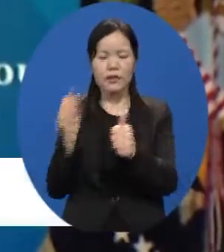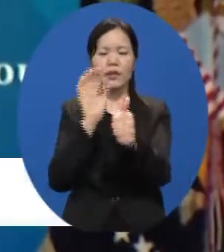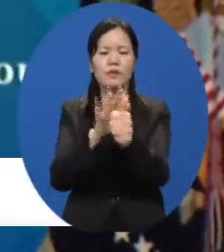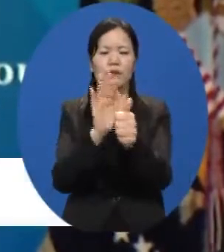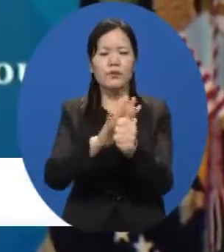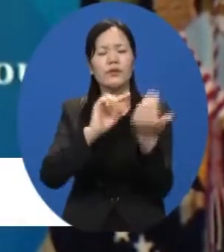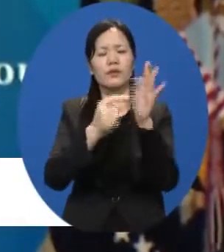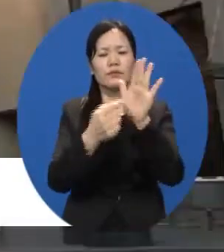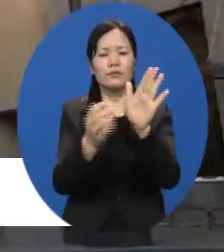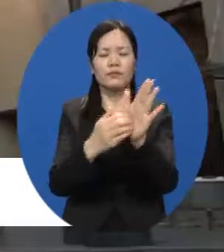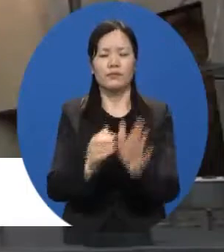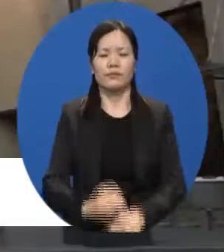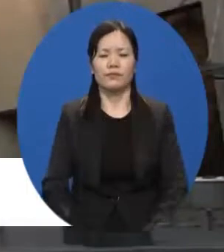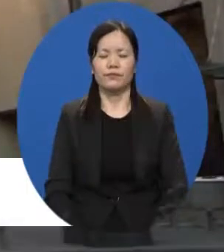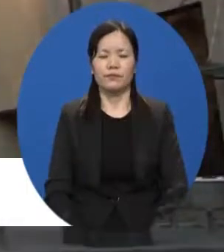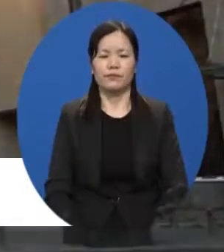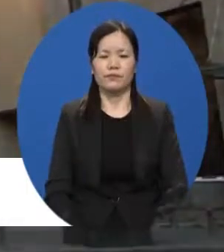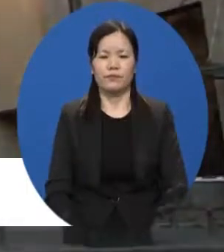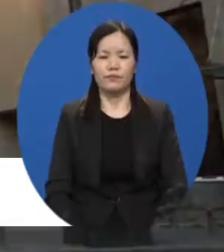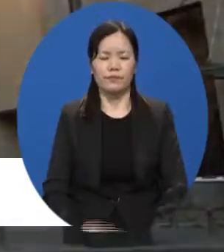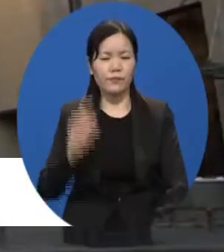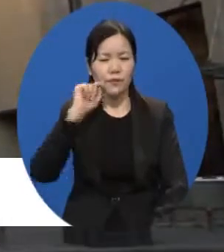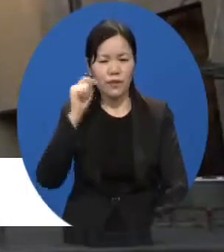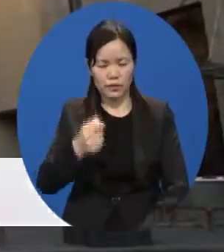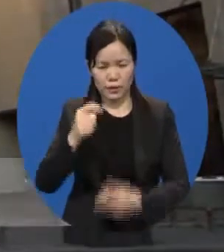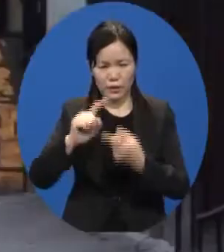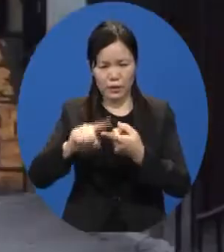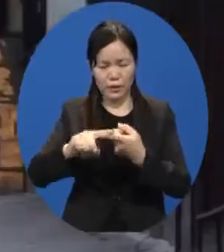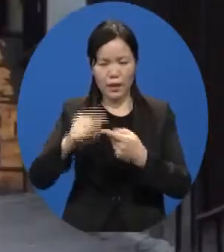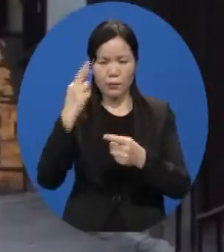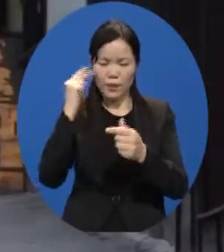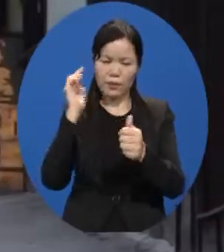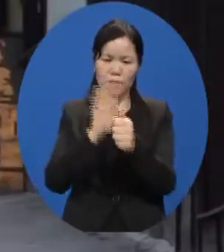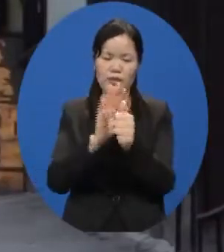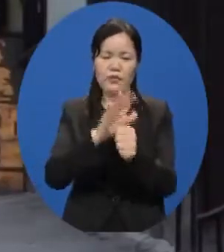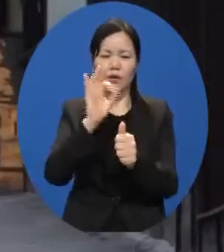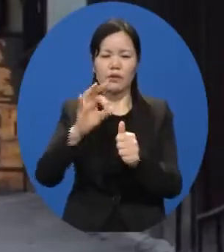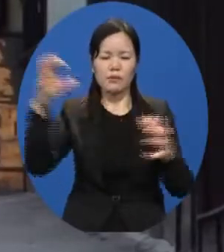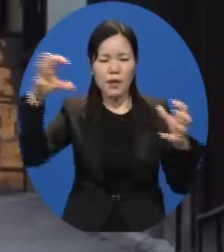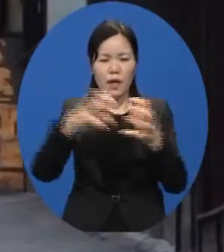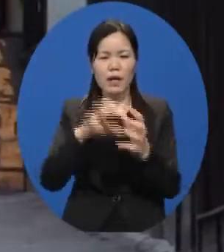지원하겠다고 발표했습니다. 이로써 우크라이나에 대한 미국의 지원금은